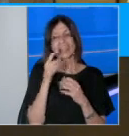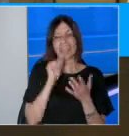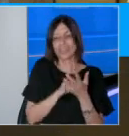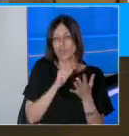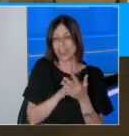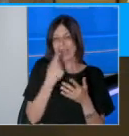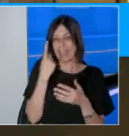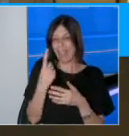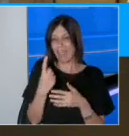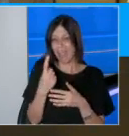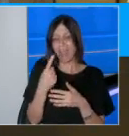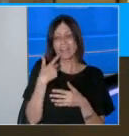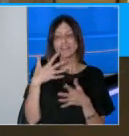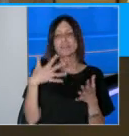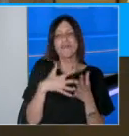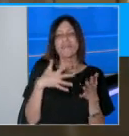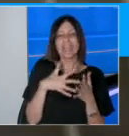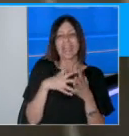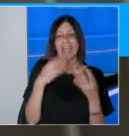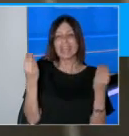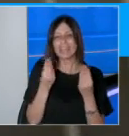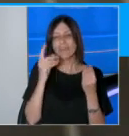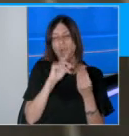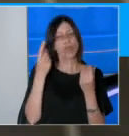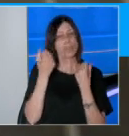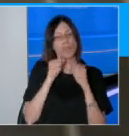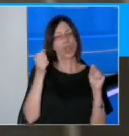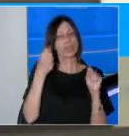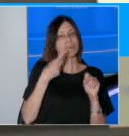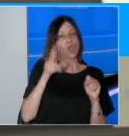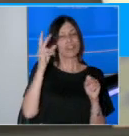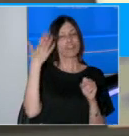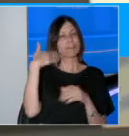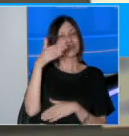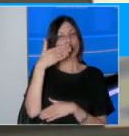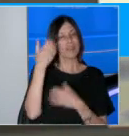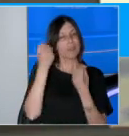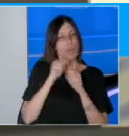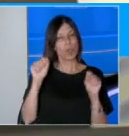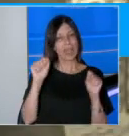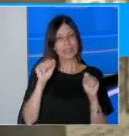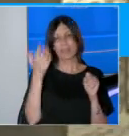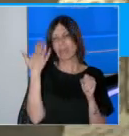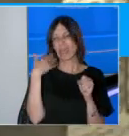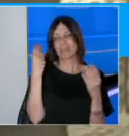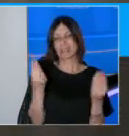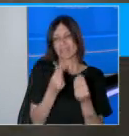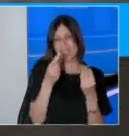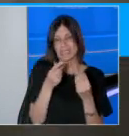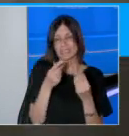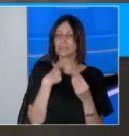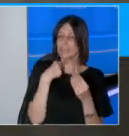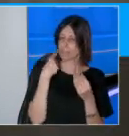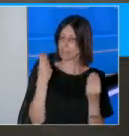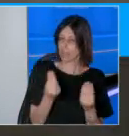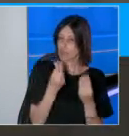אחד, שמבקר את הדבר הלא דמוקרטי ביותר שהיה במדינות דמוקרטיות, אם בכלל היה דבר כזה. אז אני אגיד